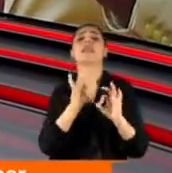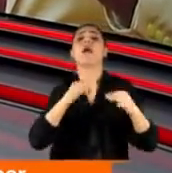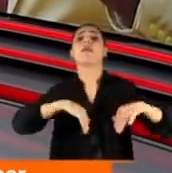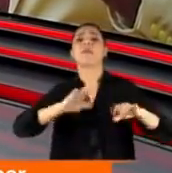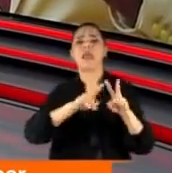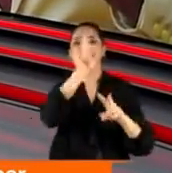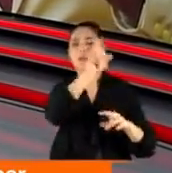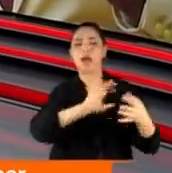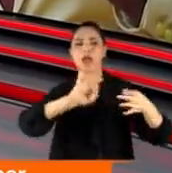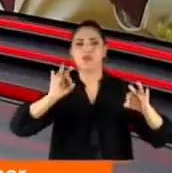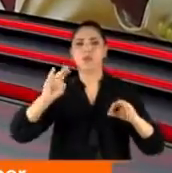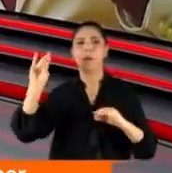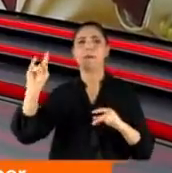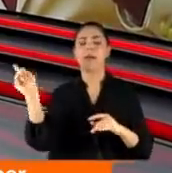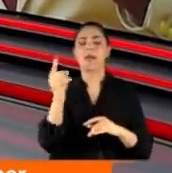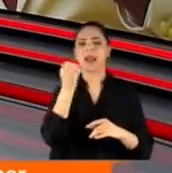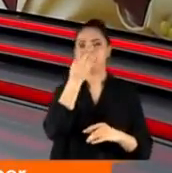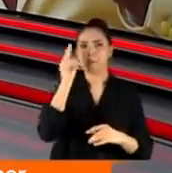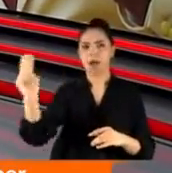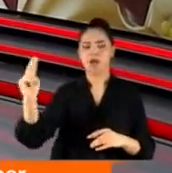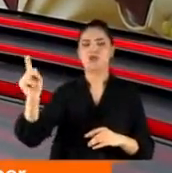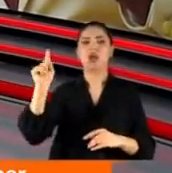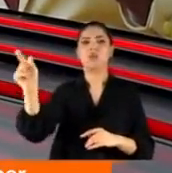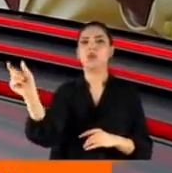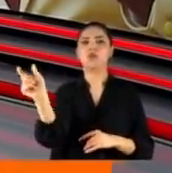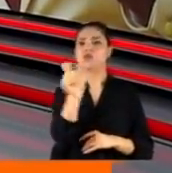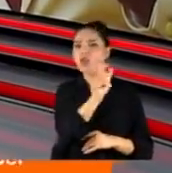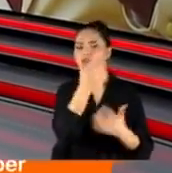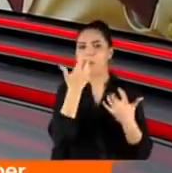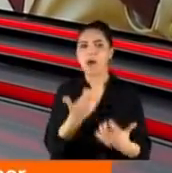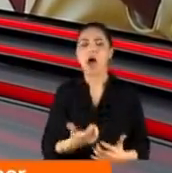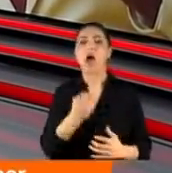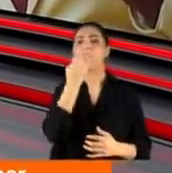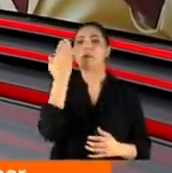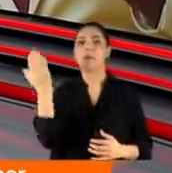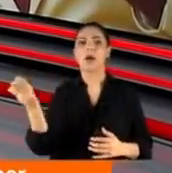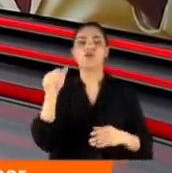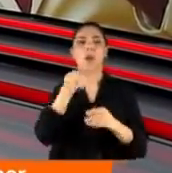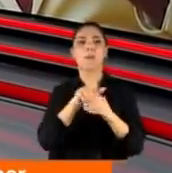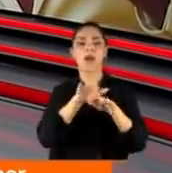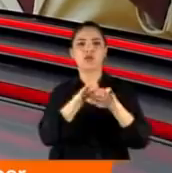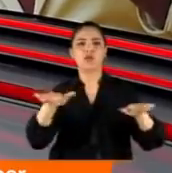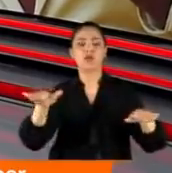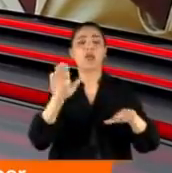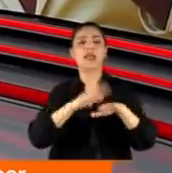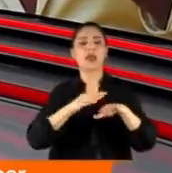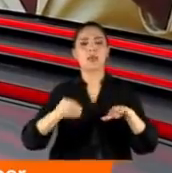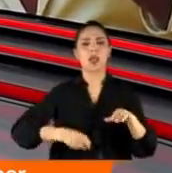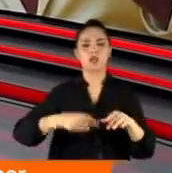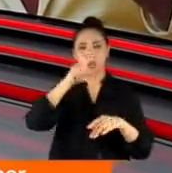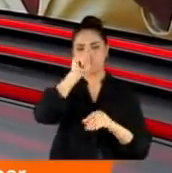Tabii Akşener'in o sözleri MHP'leri Bahçeli'ye yönelikti. Haliyle yanıtı da bir o kadar sert oldu. Bahçeli meclis kürsüsünden yapılan